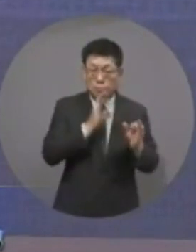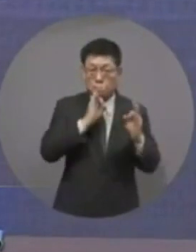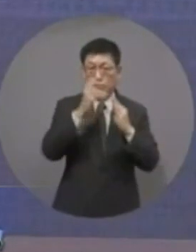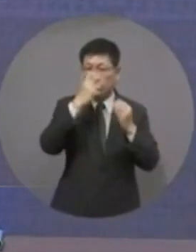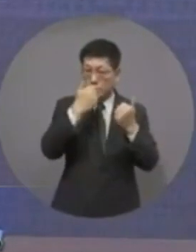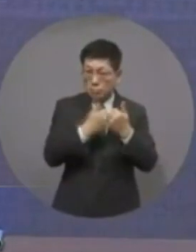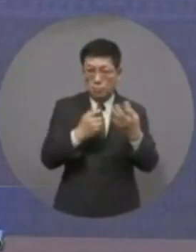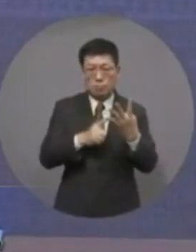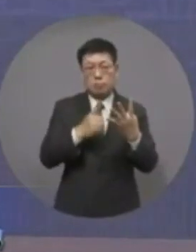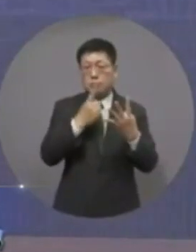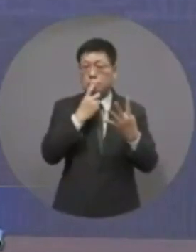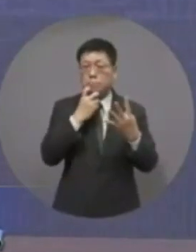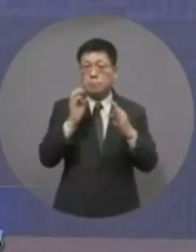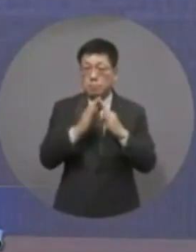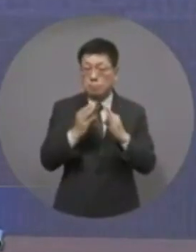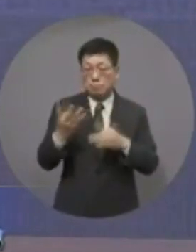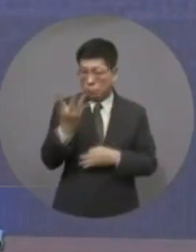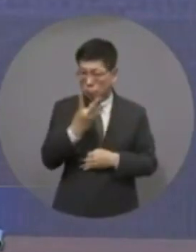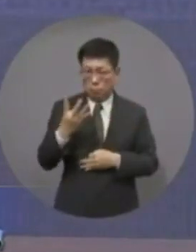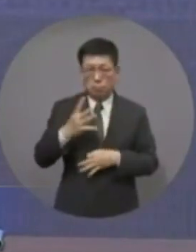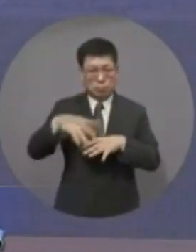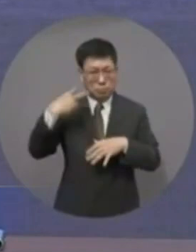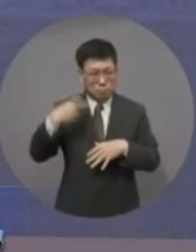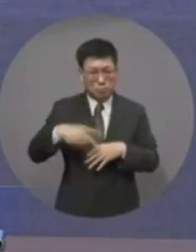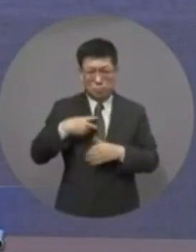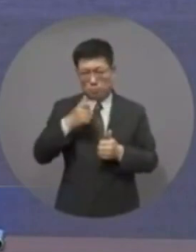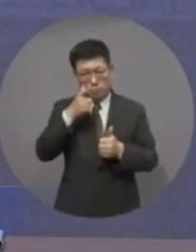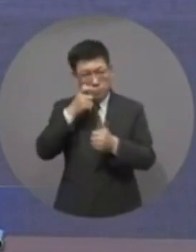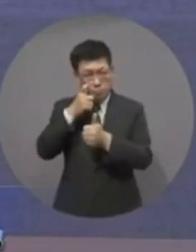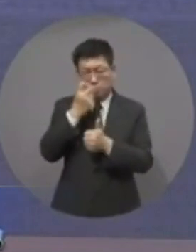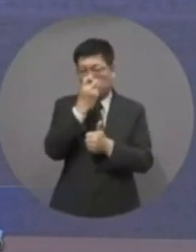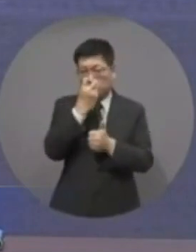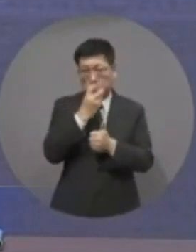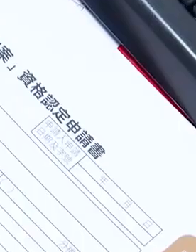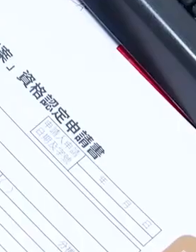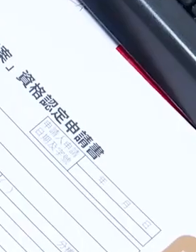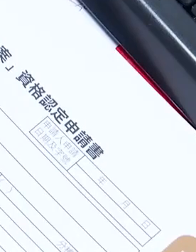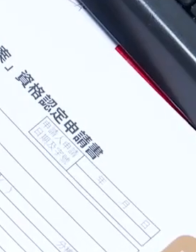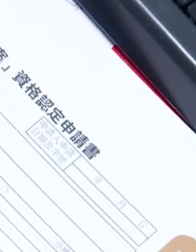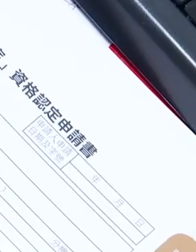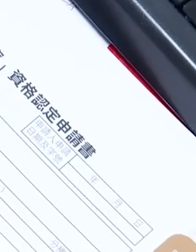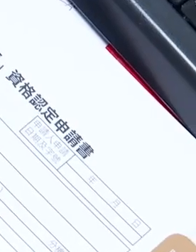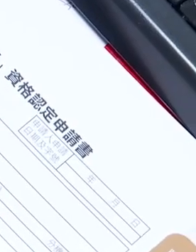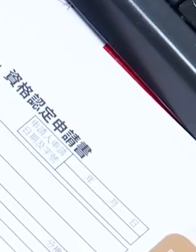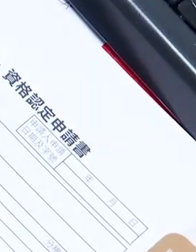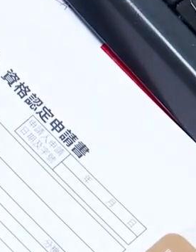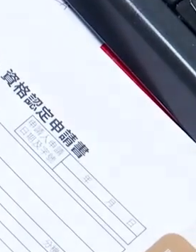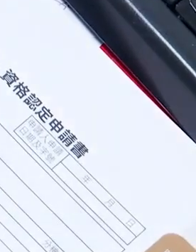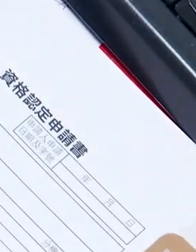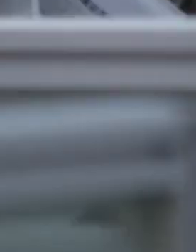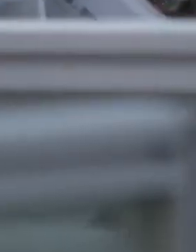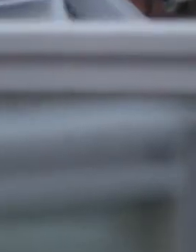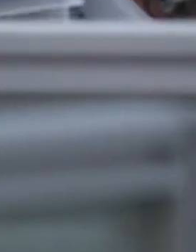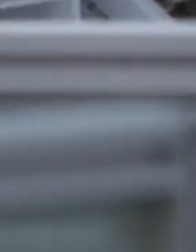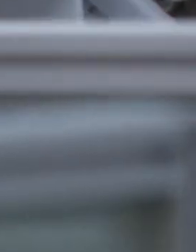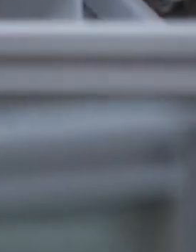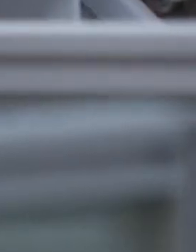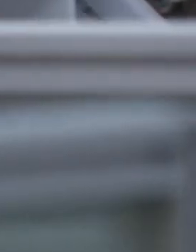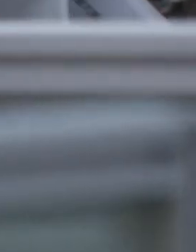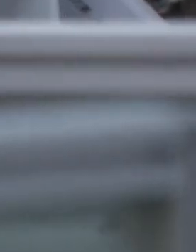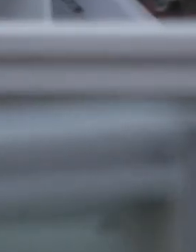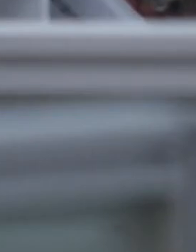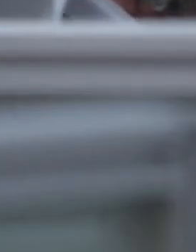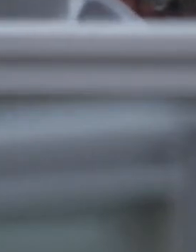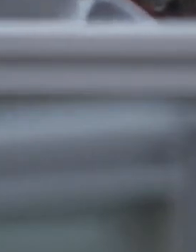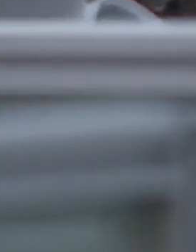以及中央银行，我们都会密切的这个关注整个国际形势的变化。 财政部预估海外资金汇回到明年有望